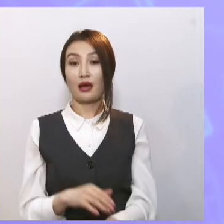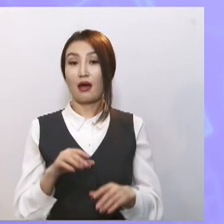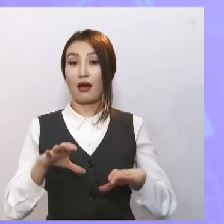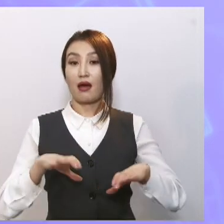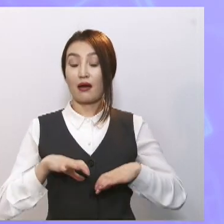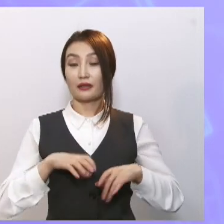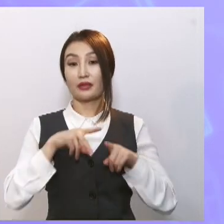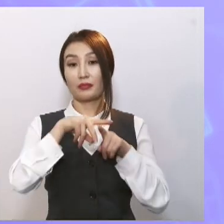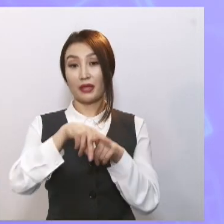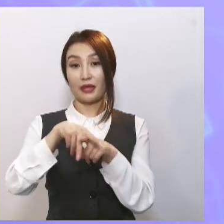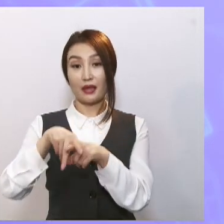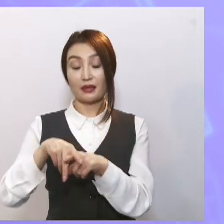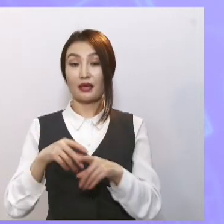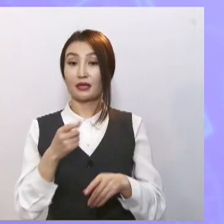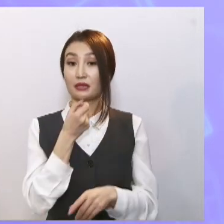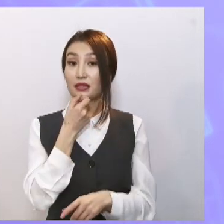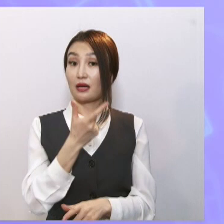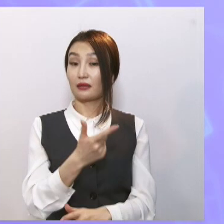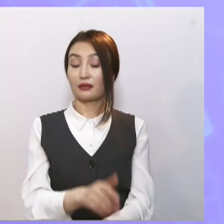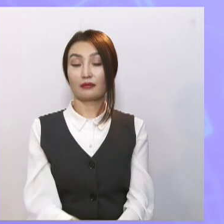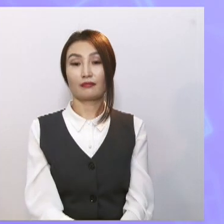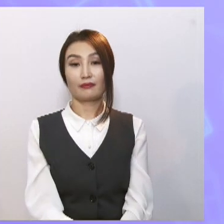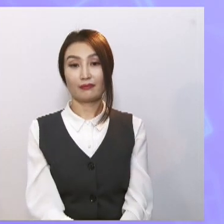ат минген жакты.